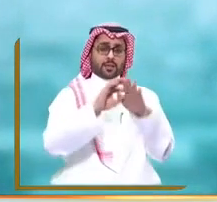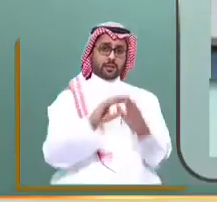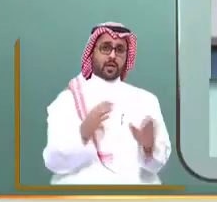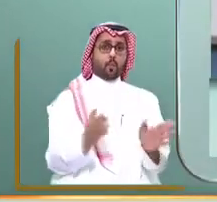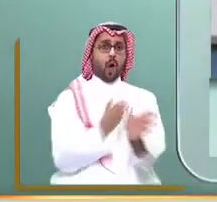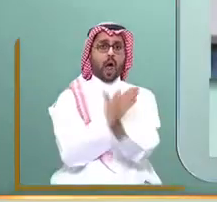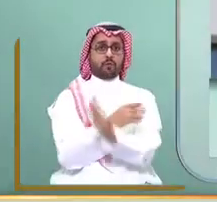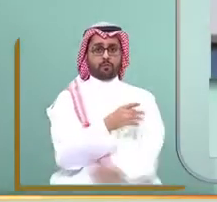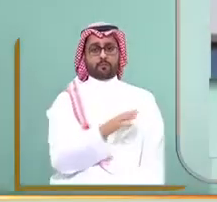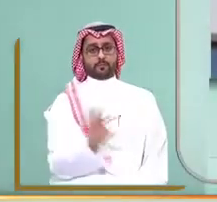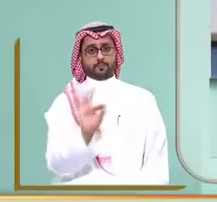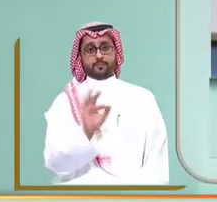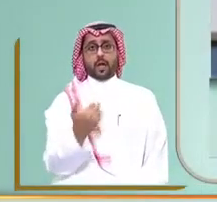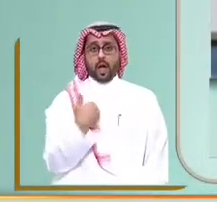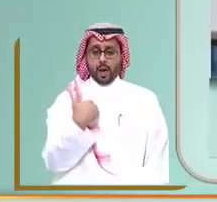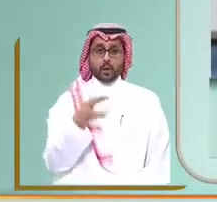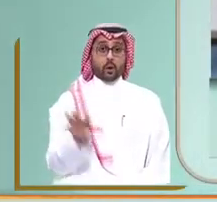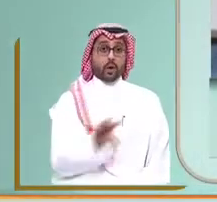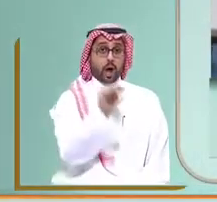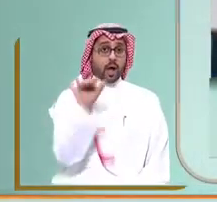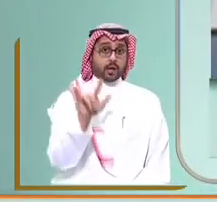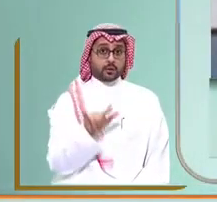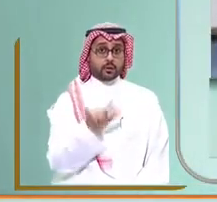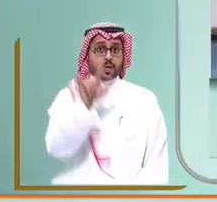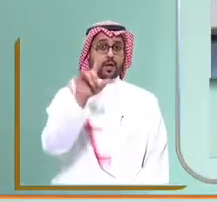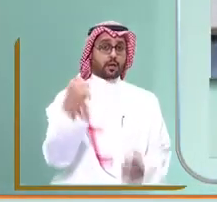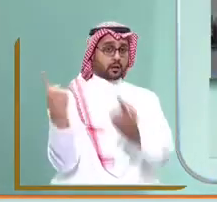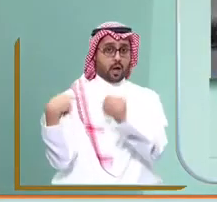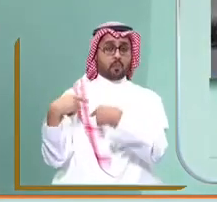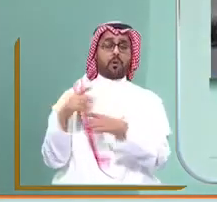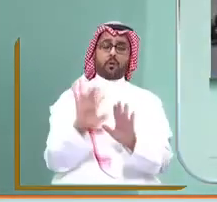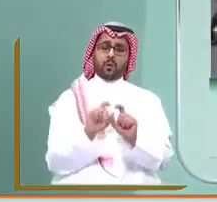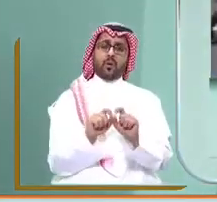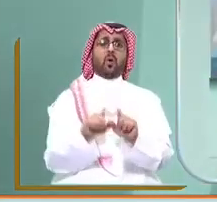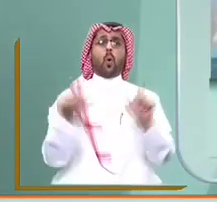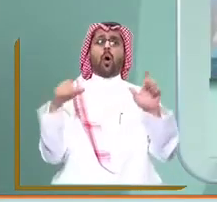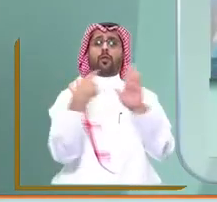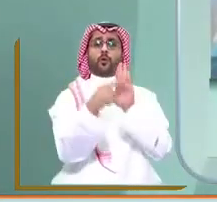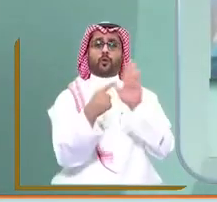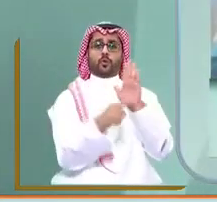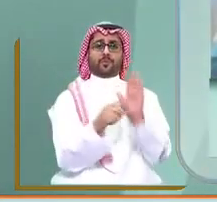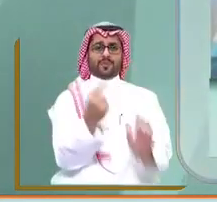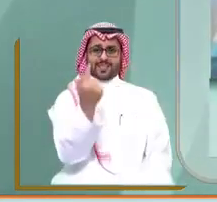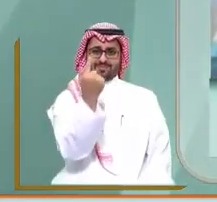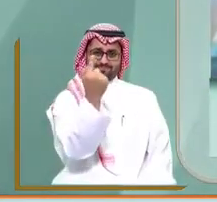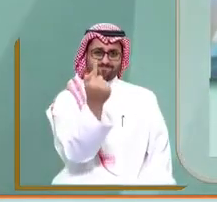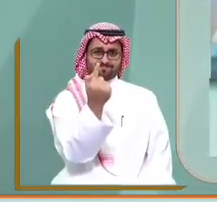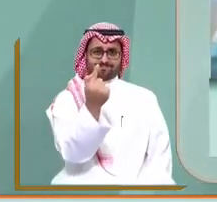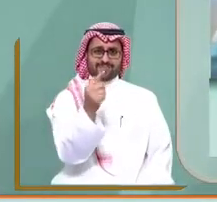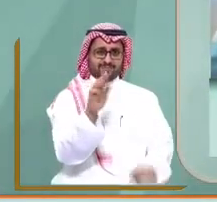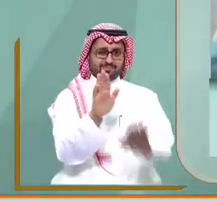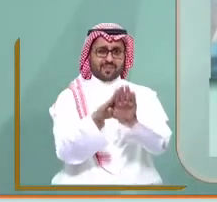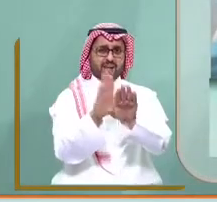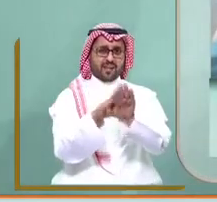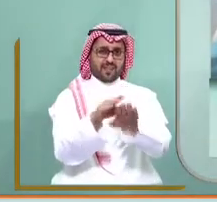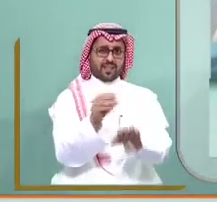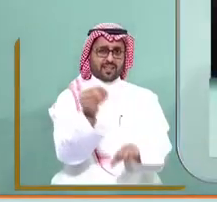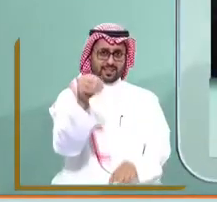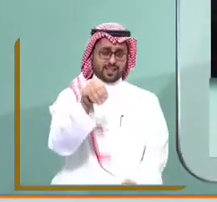طبعا آلية تعمل عليها الهيئة العامة للطيران المدني هذا الأمر، ولكن اسمح لي أن أنوه إلى أمر